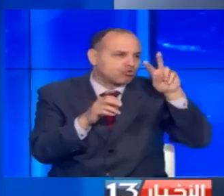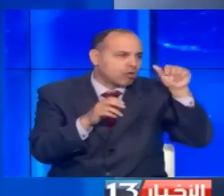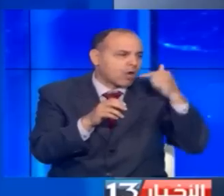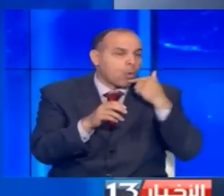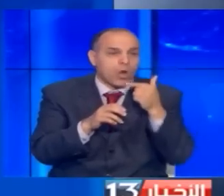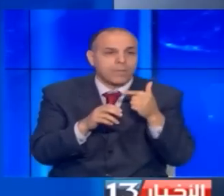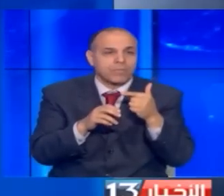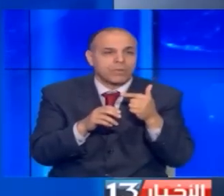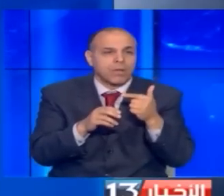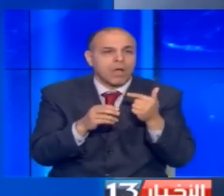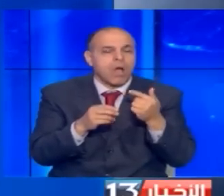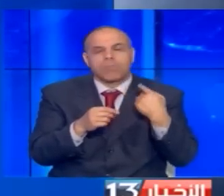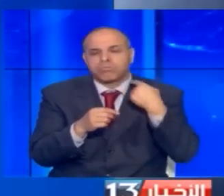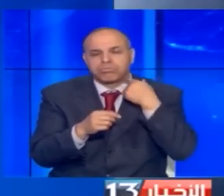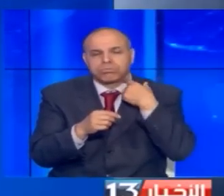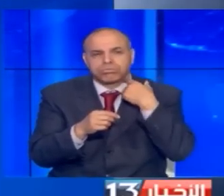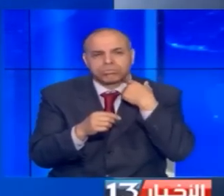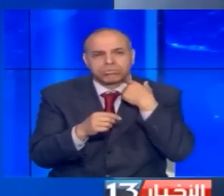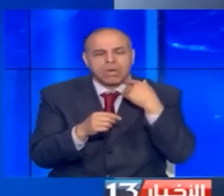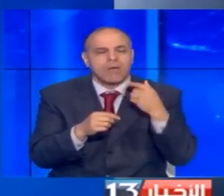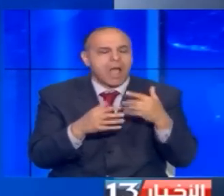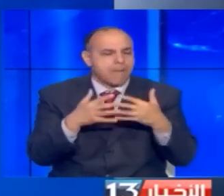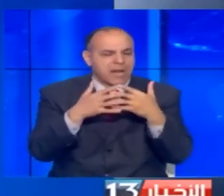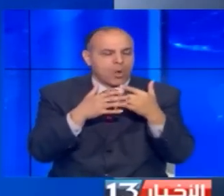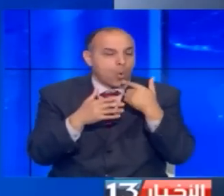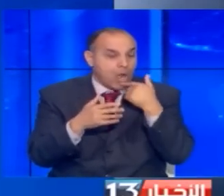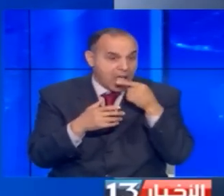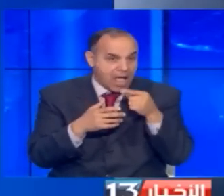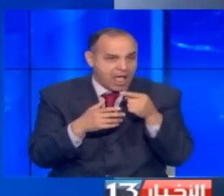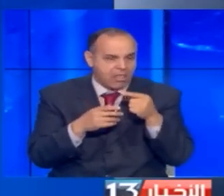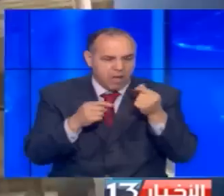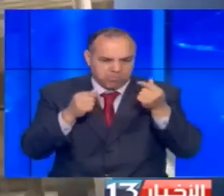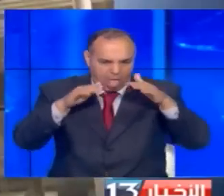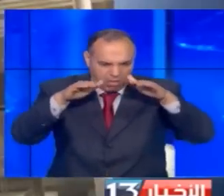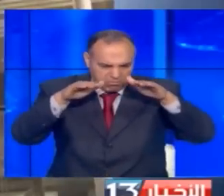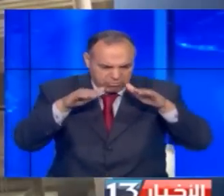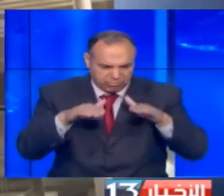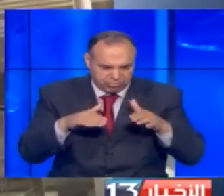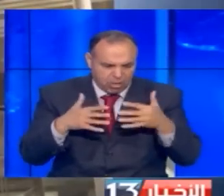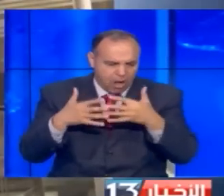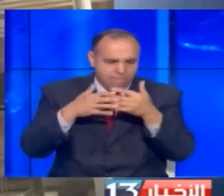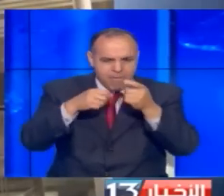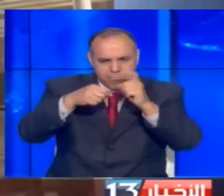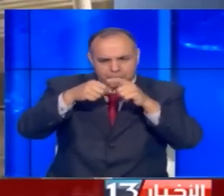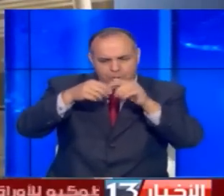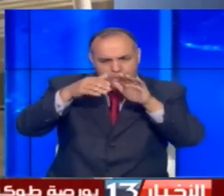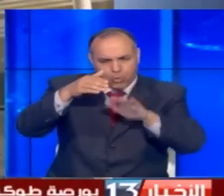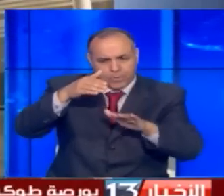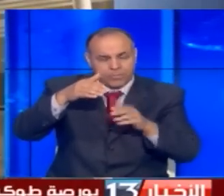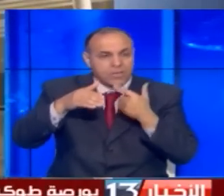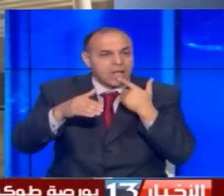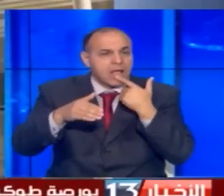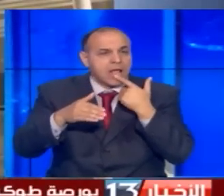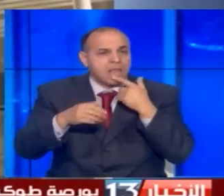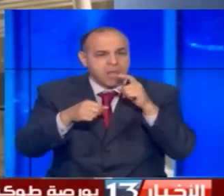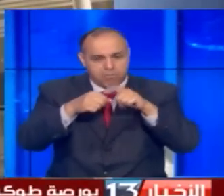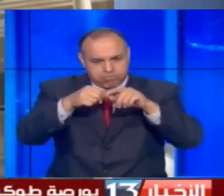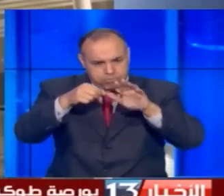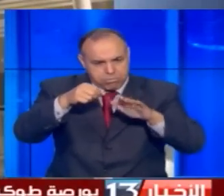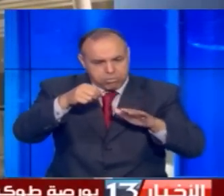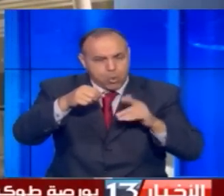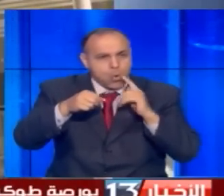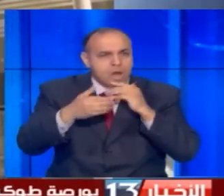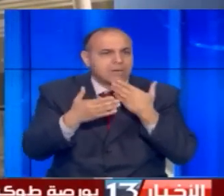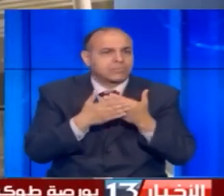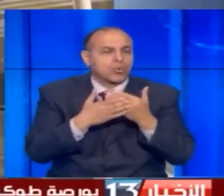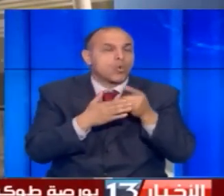بعد تفاقم خسائر وول ستريت التي شهدت هبوطاً حاداً في أسهمها، ما أدى إلى انزلاق الأسهم على مؤشرات